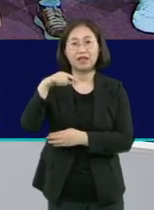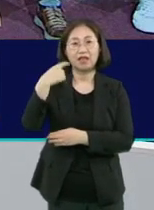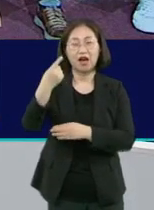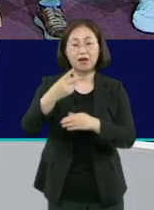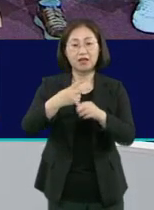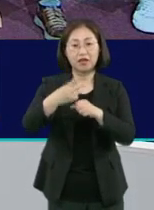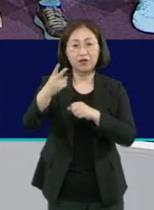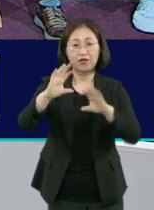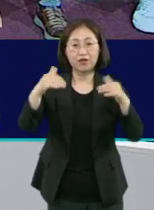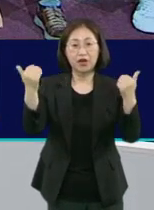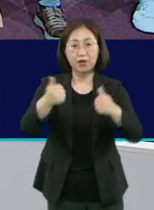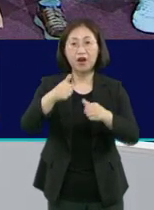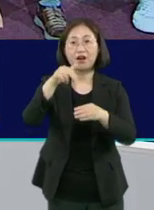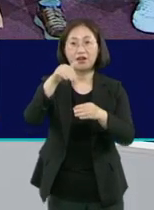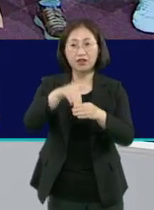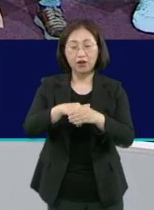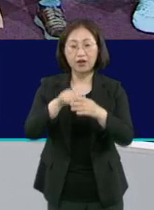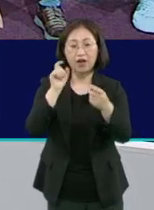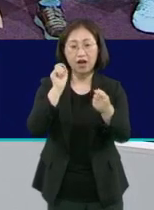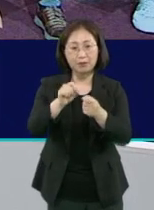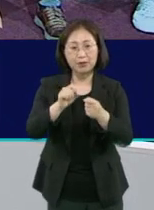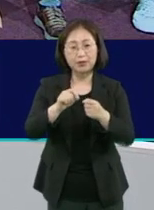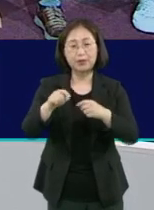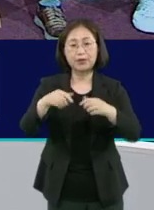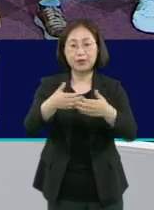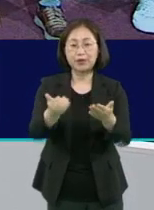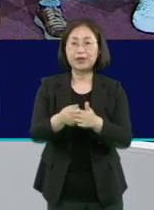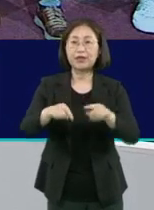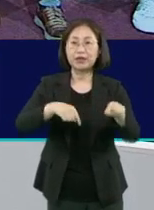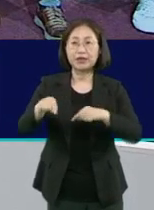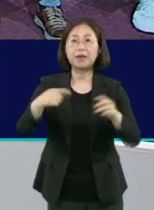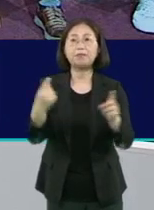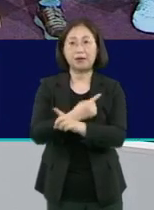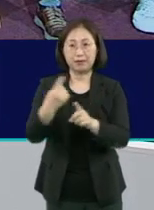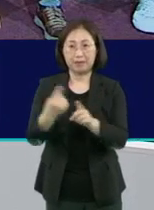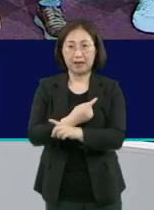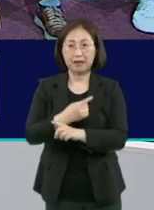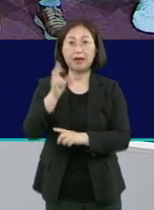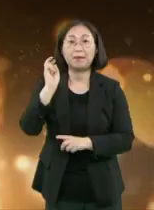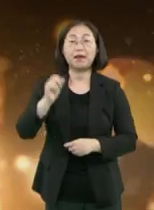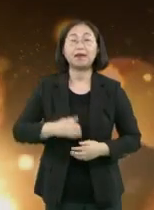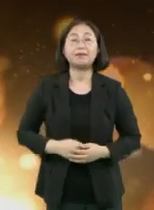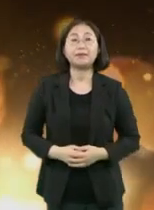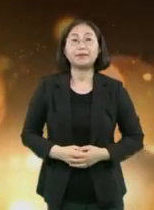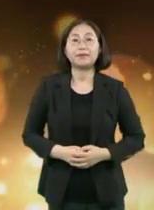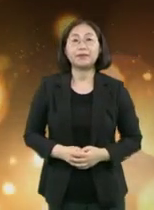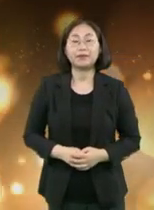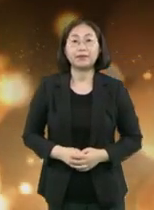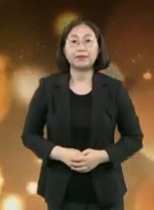앞두고 정계 개편 바람이 거세게 불 전망입니다. 먼저 노동현 기자입니다.